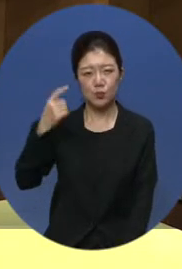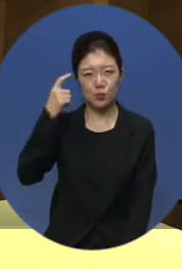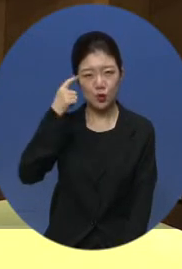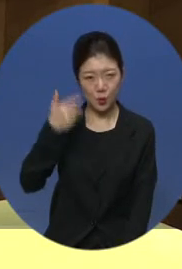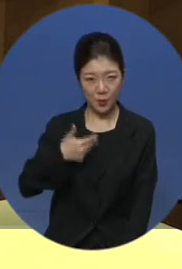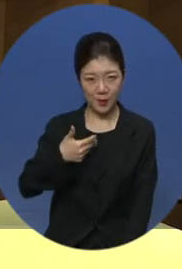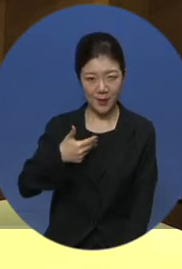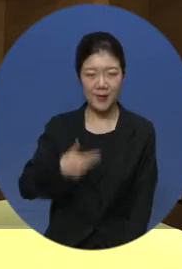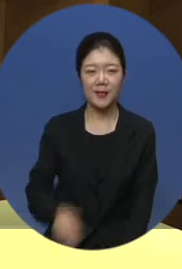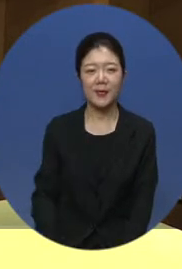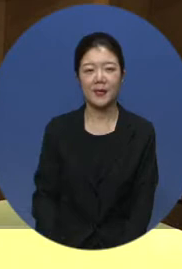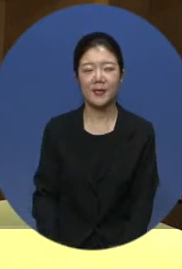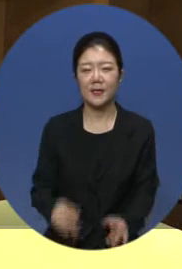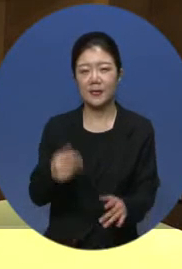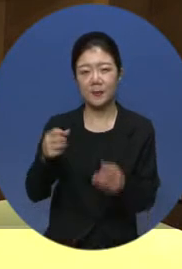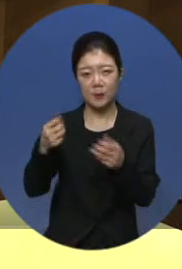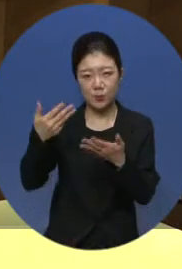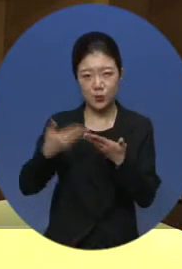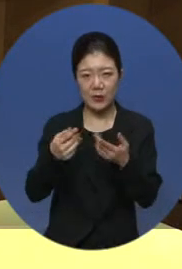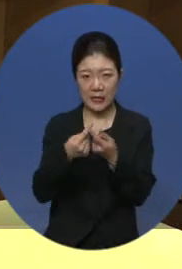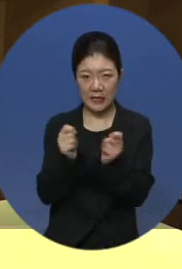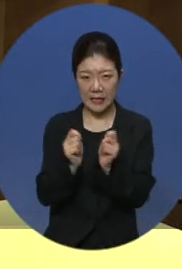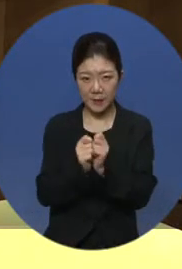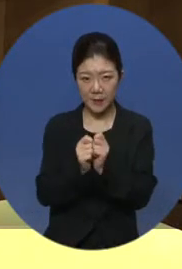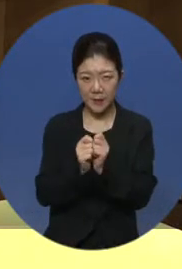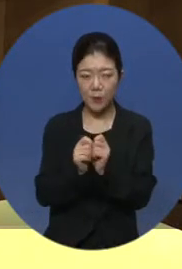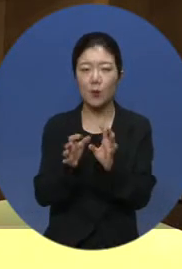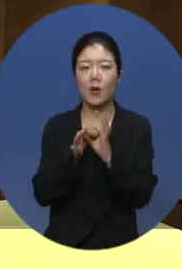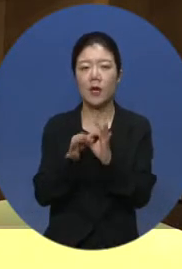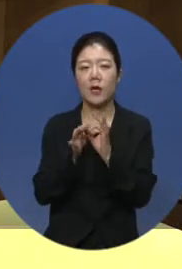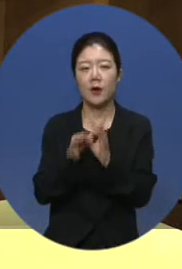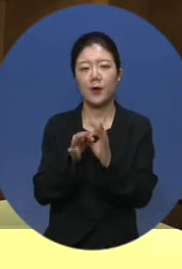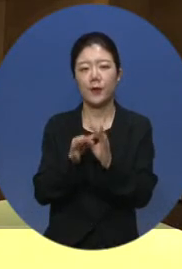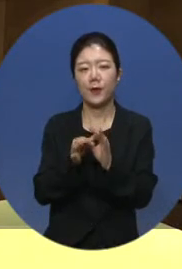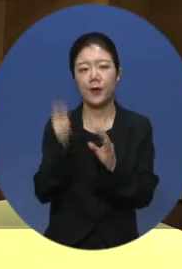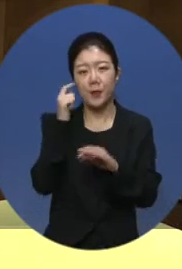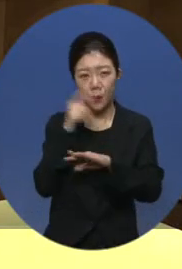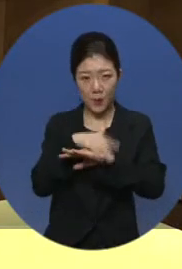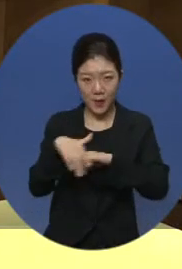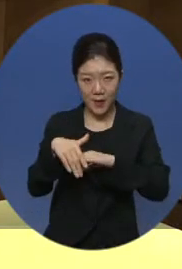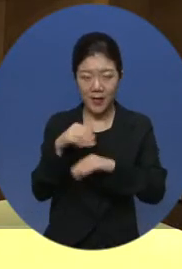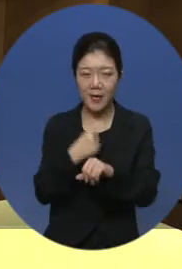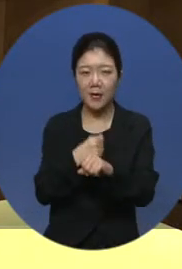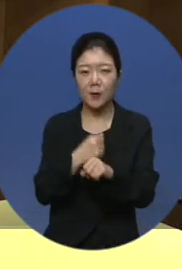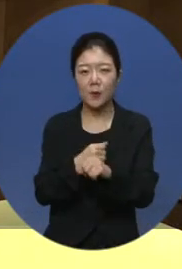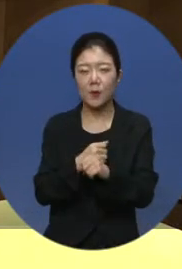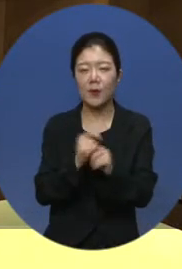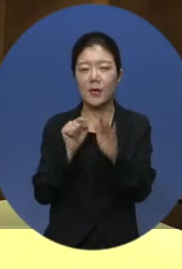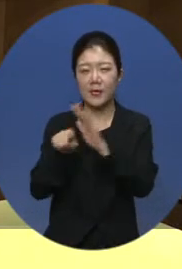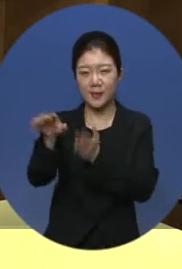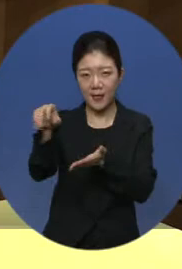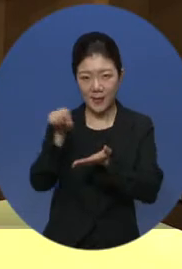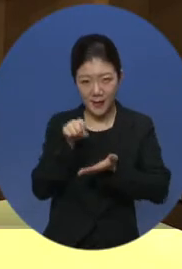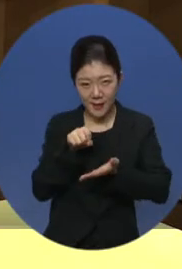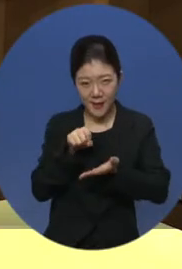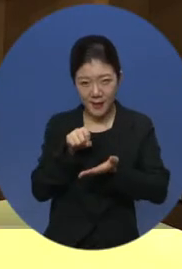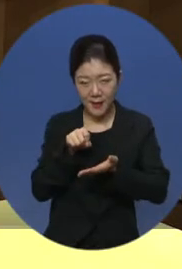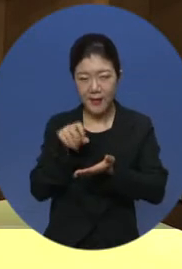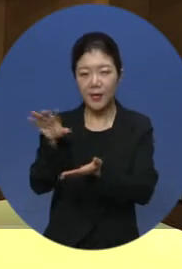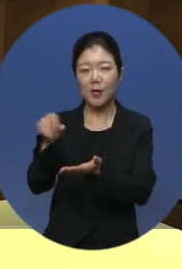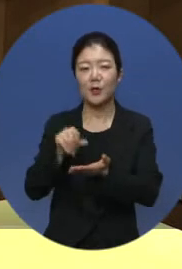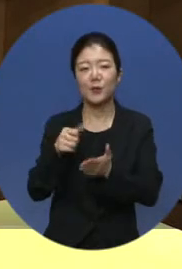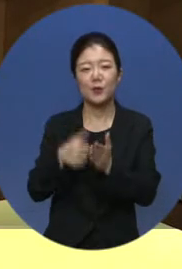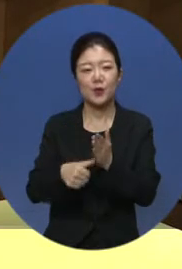됩니다. 그러면 기증팀이 기증 관련된 스케줄을 잡고 그리고 수거를 해오게 됩니다. 그럼 수거해온